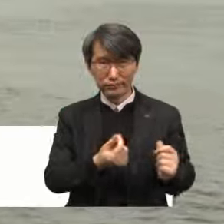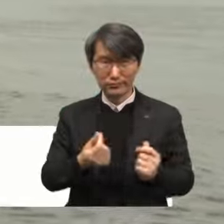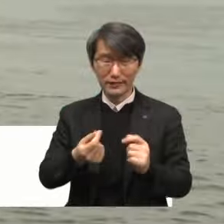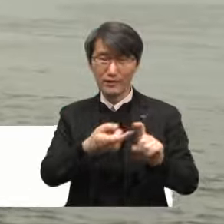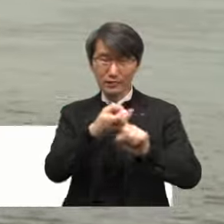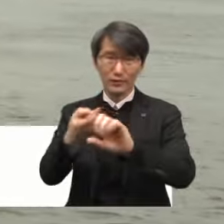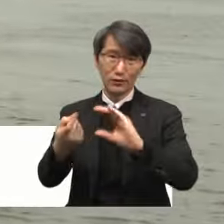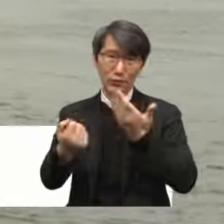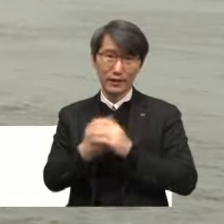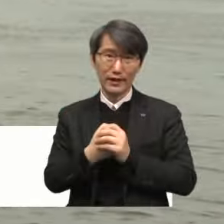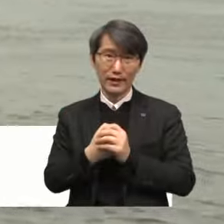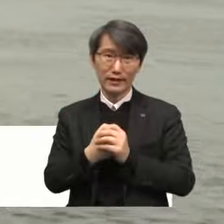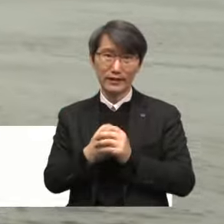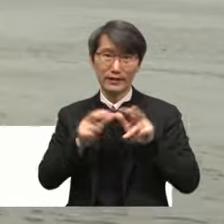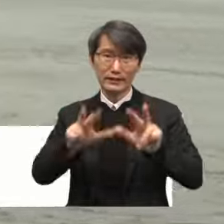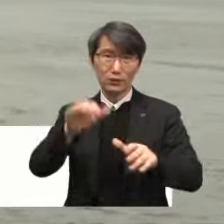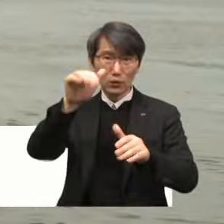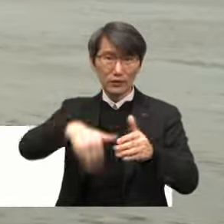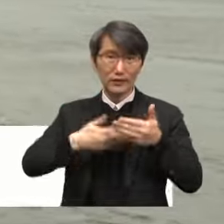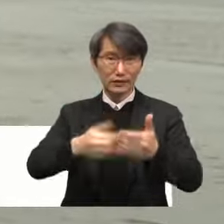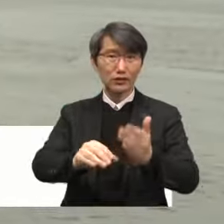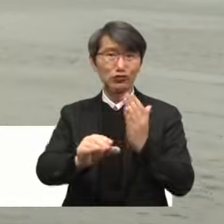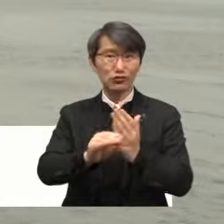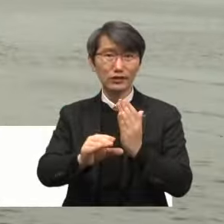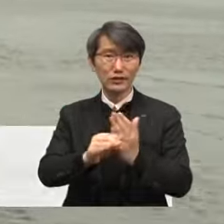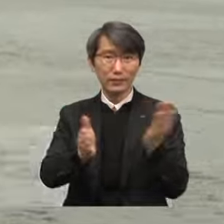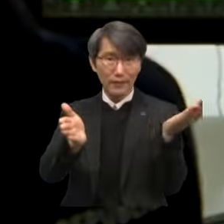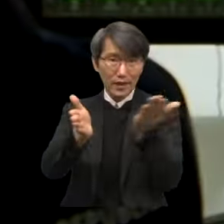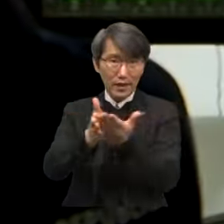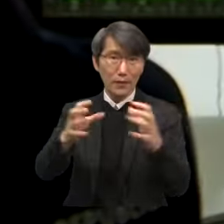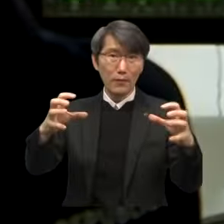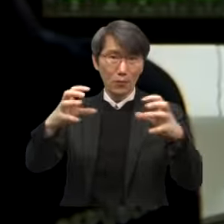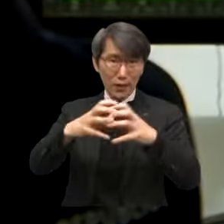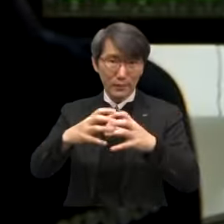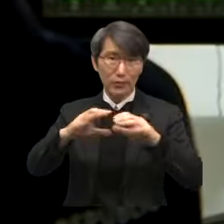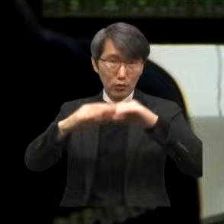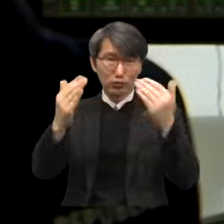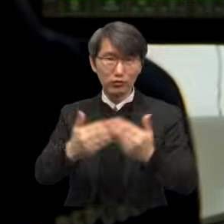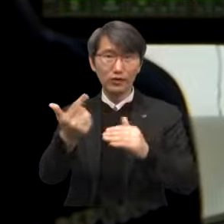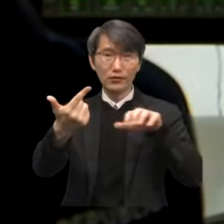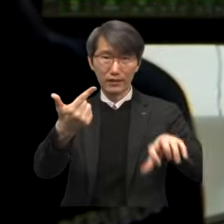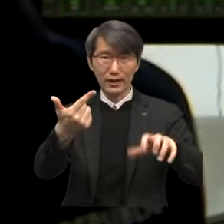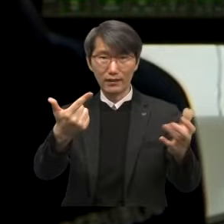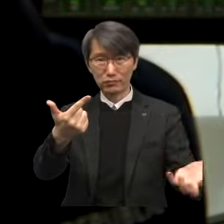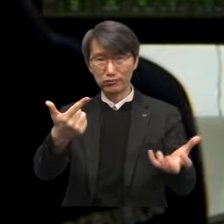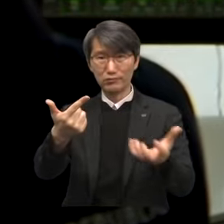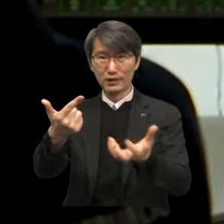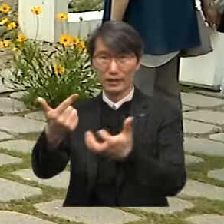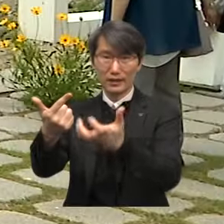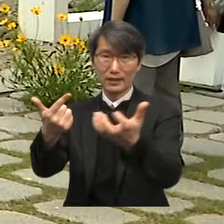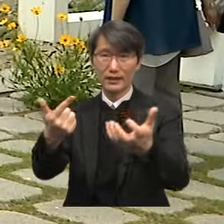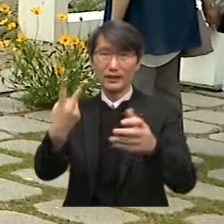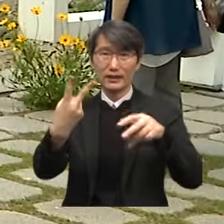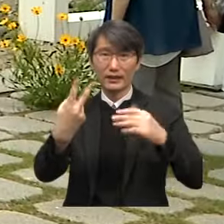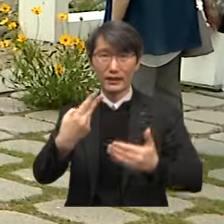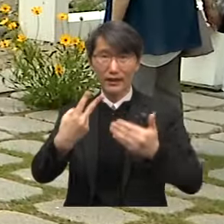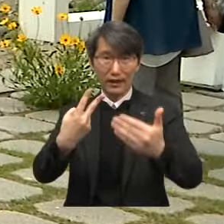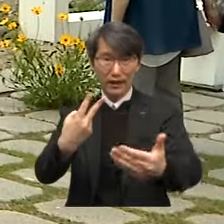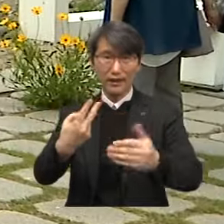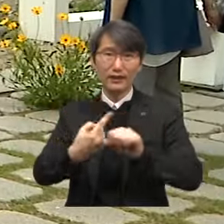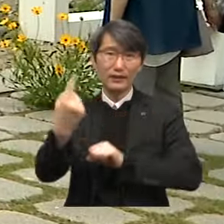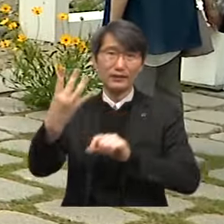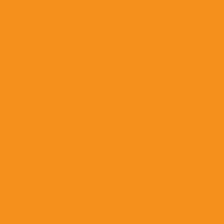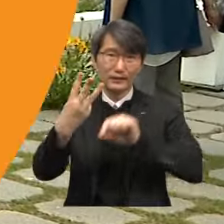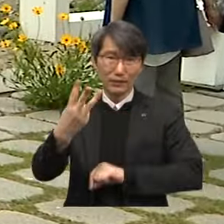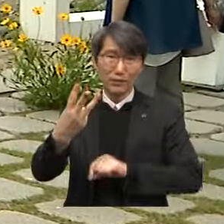있습니다 한편 현재 공사가 진행 중인 선착장을 포함해 모두 여섯 개 선착장을 운행하는 2단계 구간은